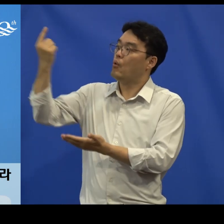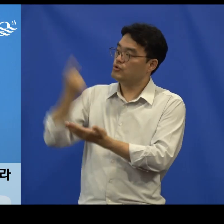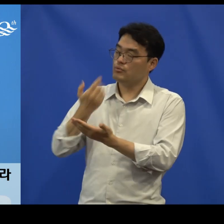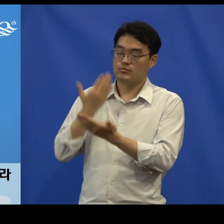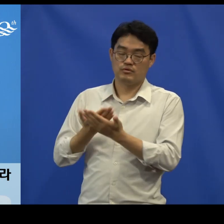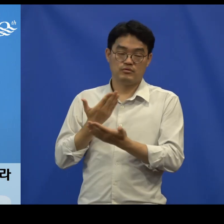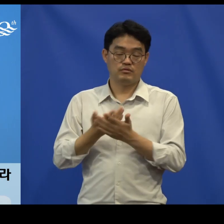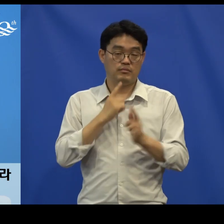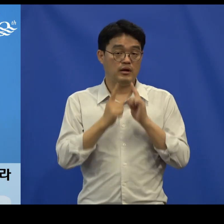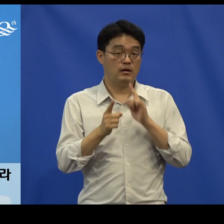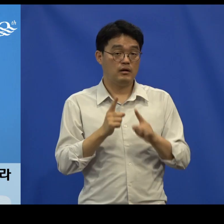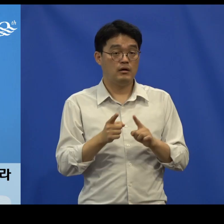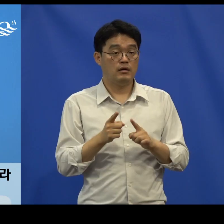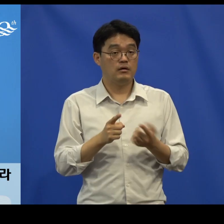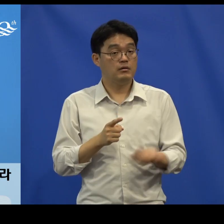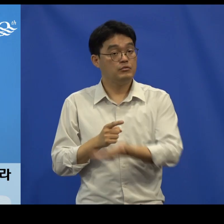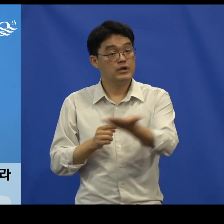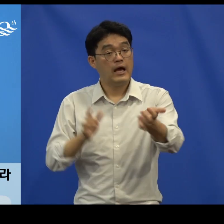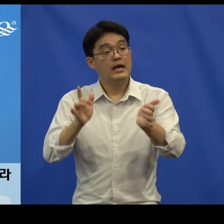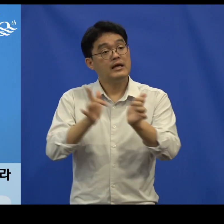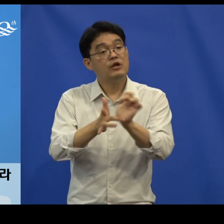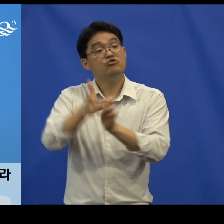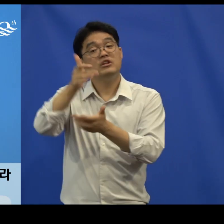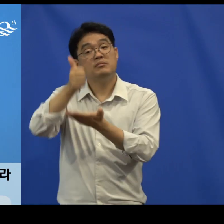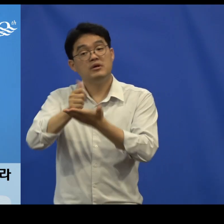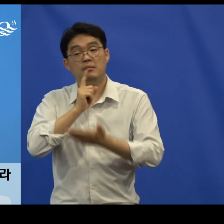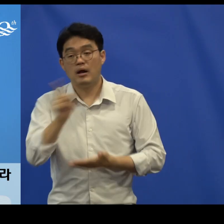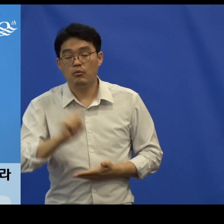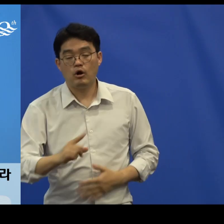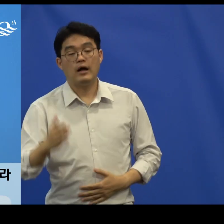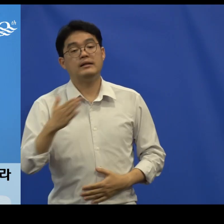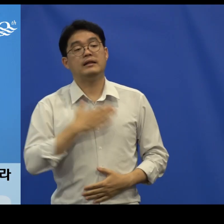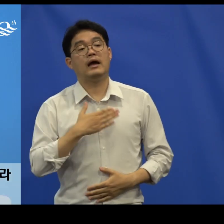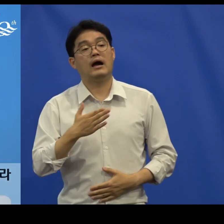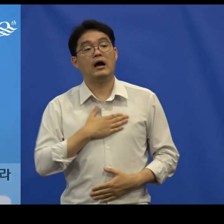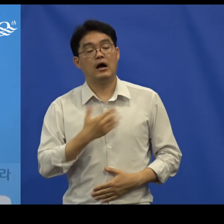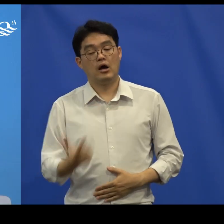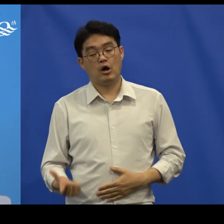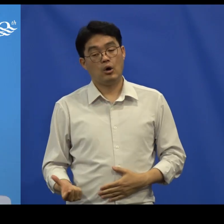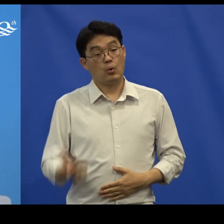속히 오리라, 이게 후렴처럼 반복되고 있습니다.